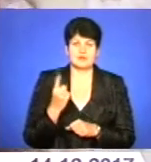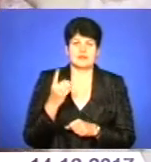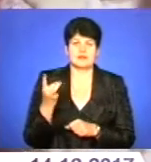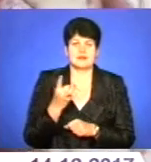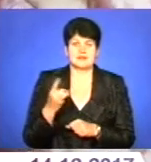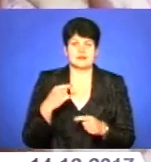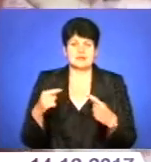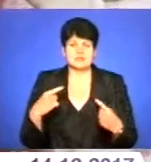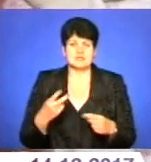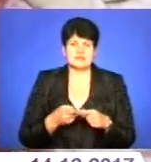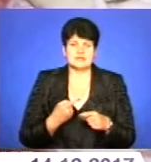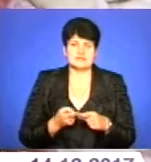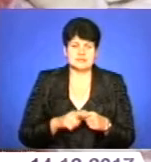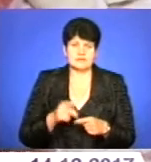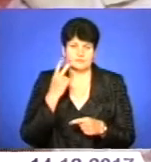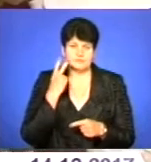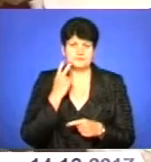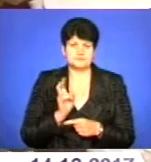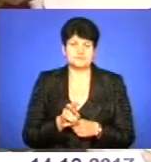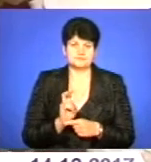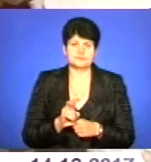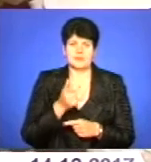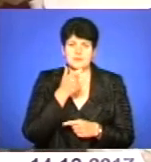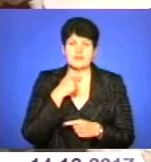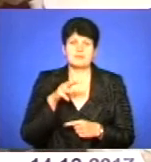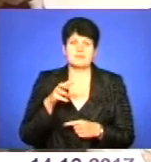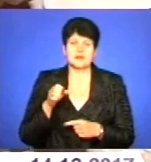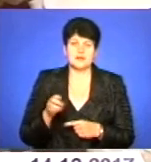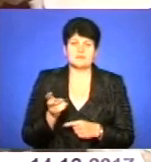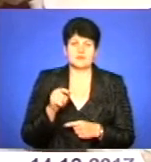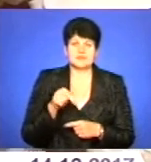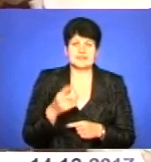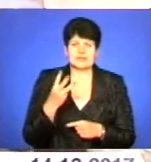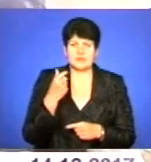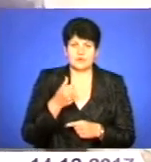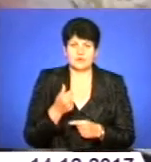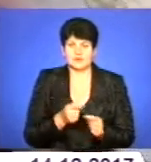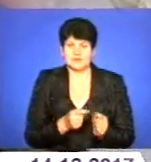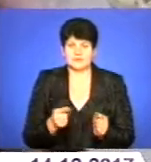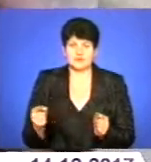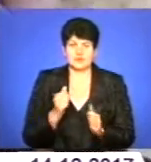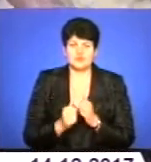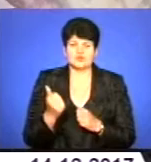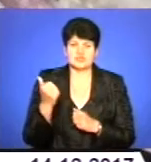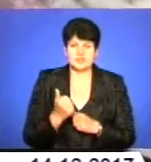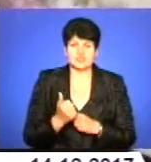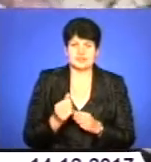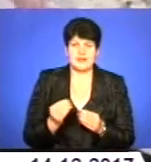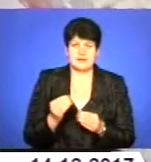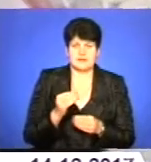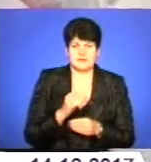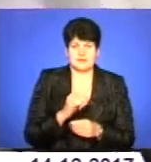для інших це постійне заняття. Пані Марія долучилася до цієї справи 3 роки тому. З цього часу щотижня ліпить вареники для